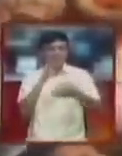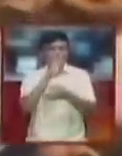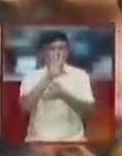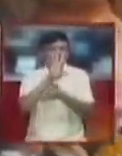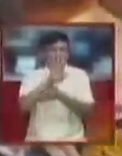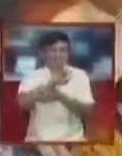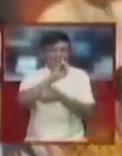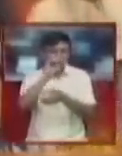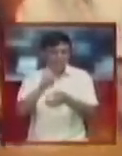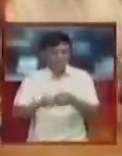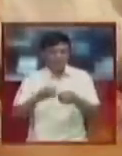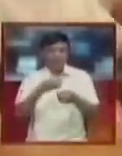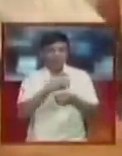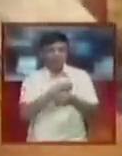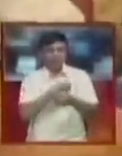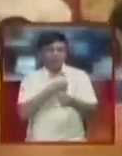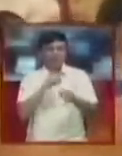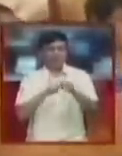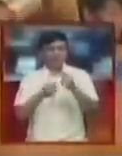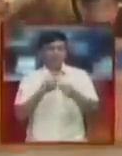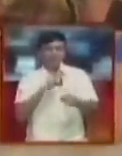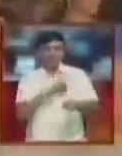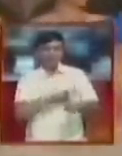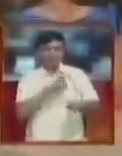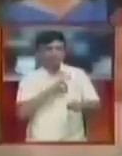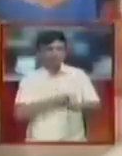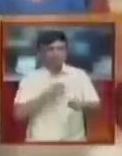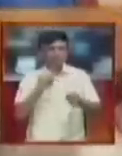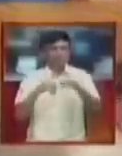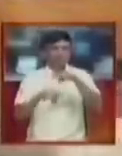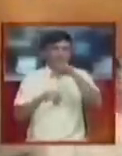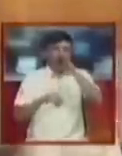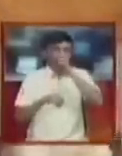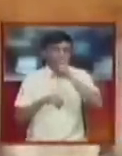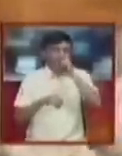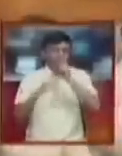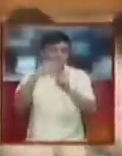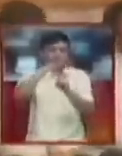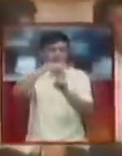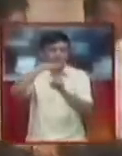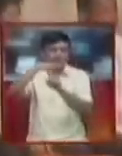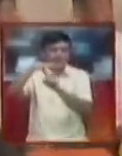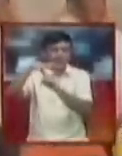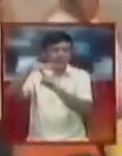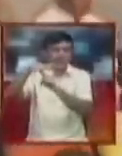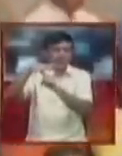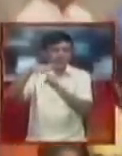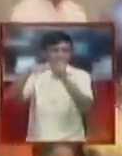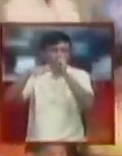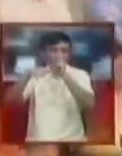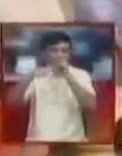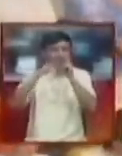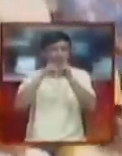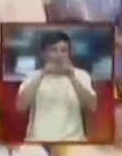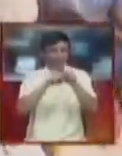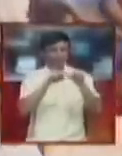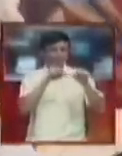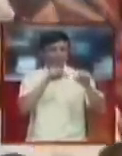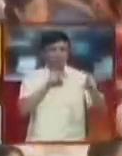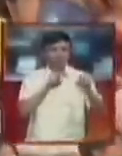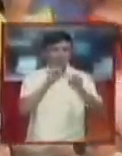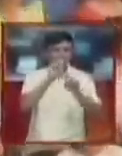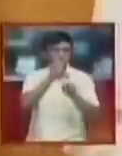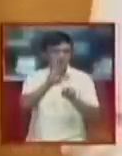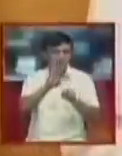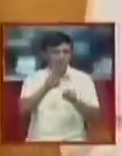ng kapulisan para lang kumita mula sa lumang helicopter na binili sa presyong brand new. Wala nang ang